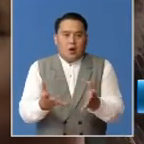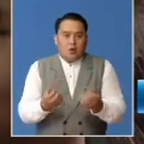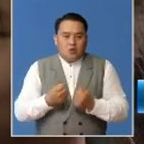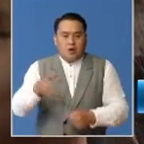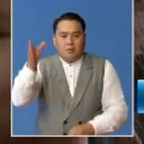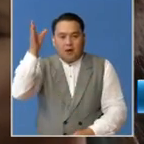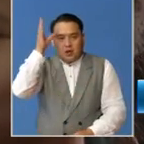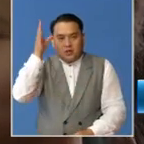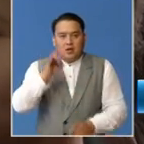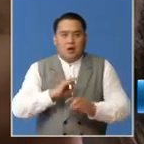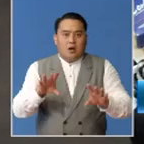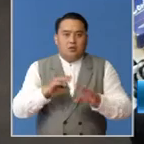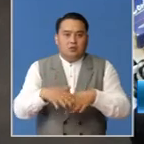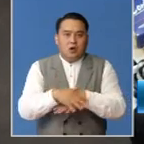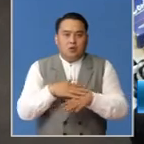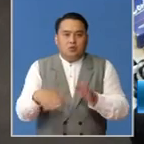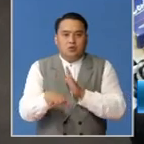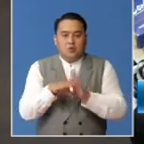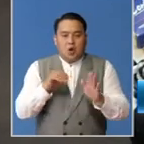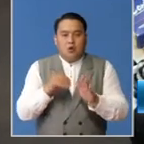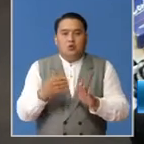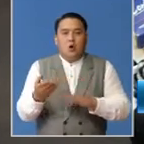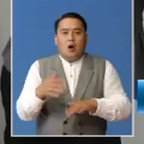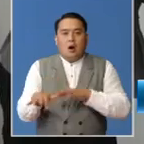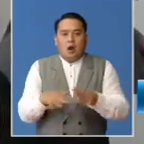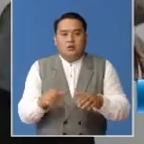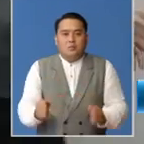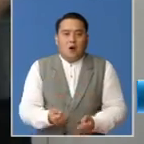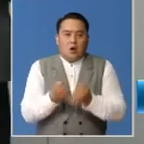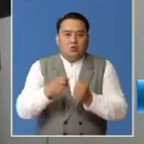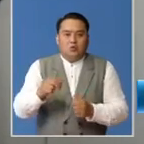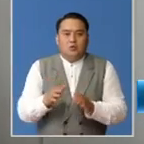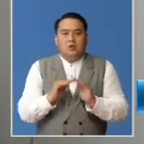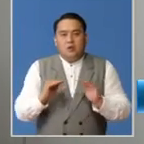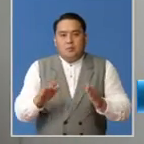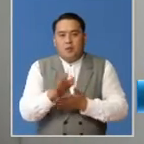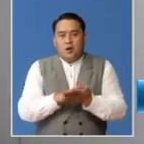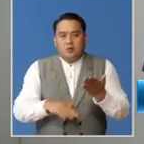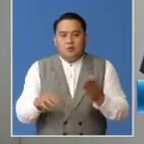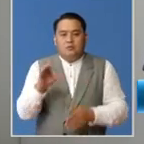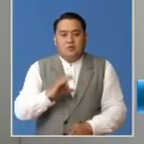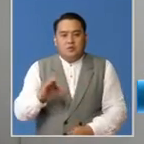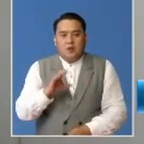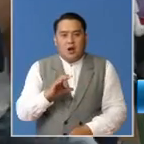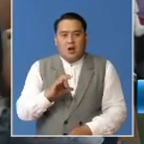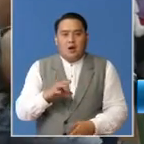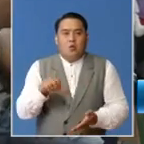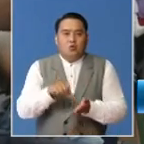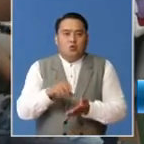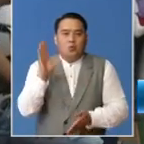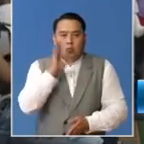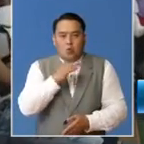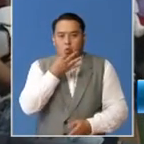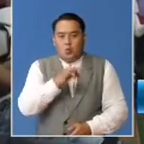получения образования, подчеркивают народные избранники. К слову, акция по поддержке учеников продлится до конца сентября. Принять в ней